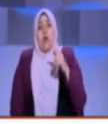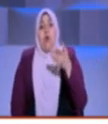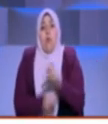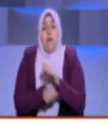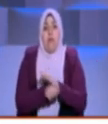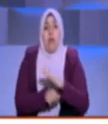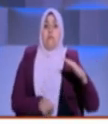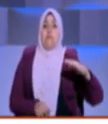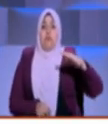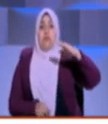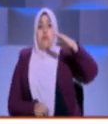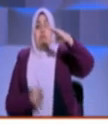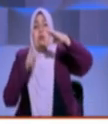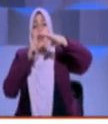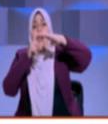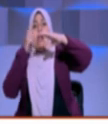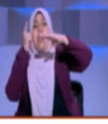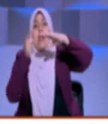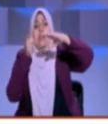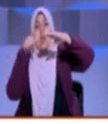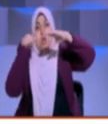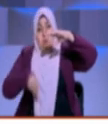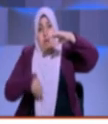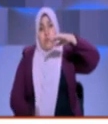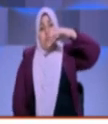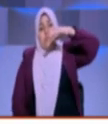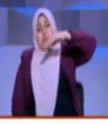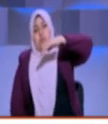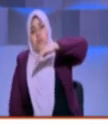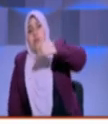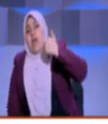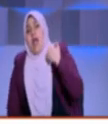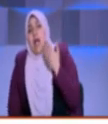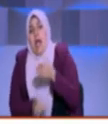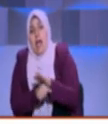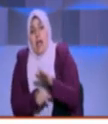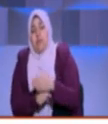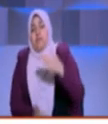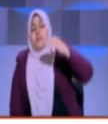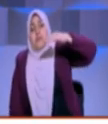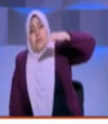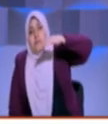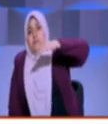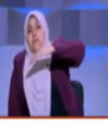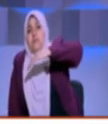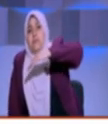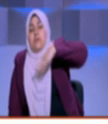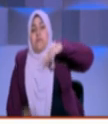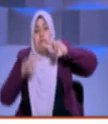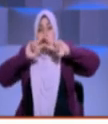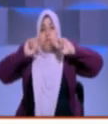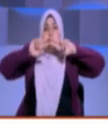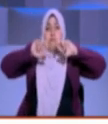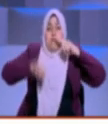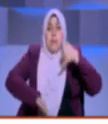عاد بالانخفاض اليوم، ونتمنى أن تكون يعني أن تكون الدراسة التي قدمتها